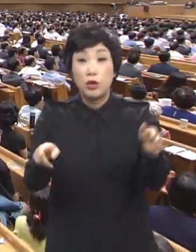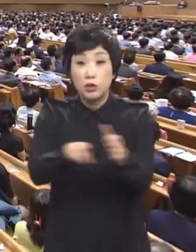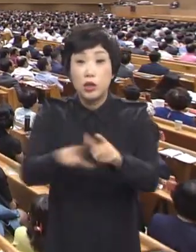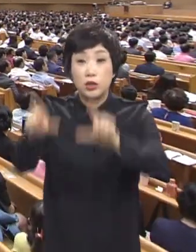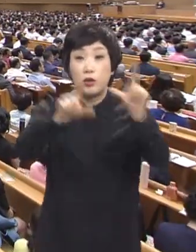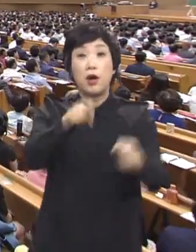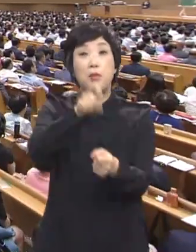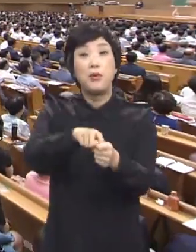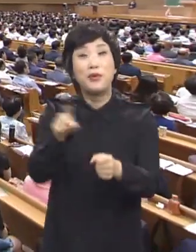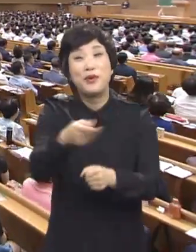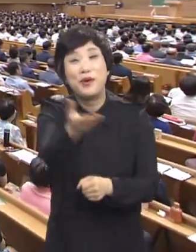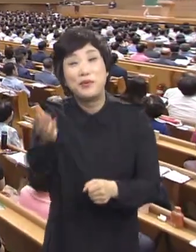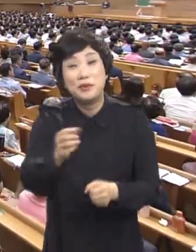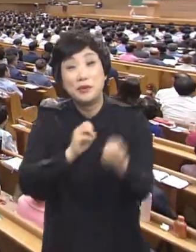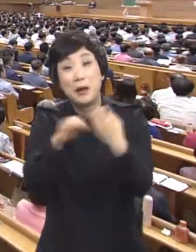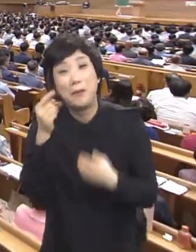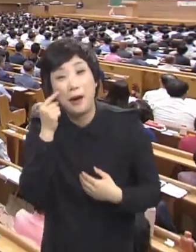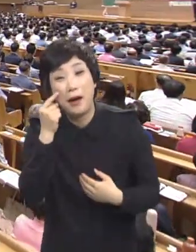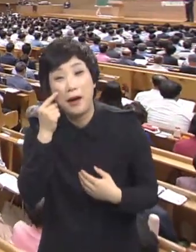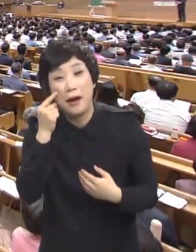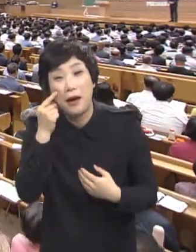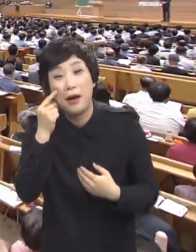하나? 시작!